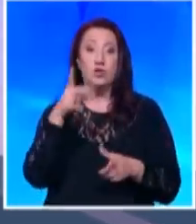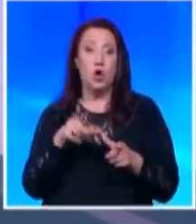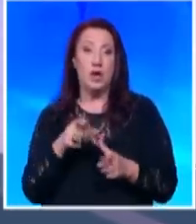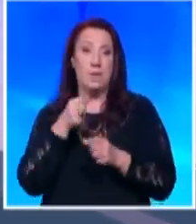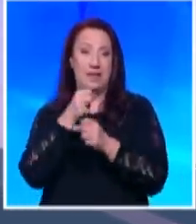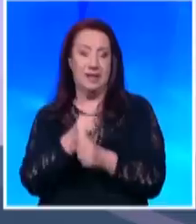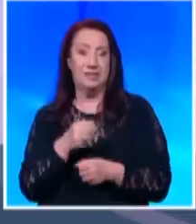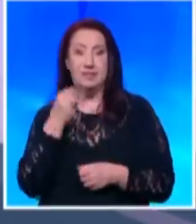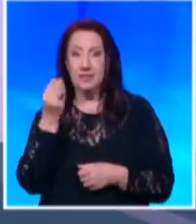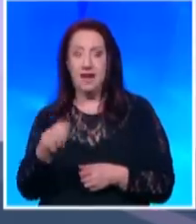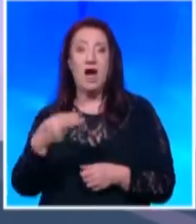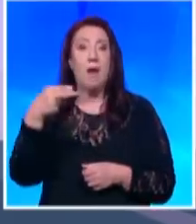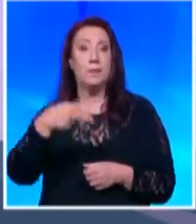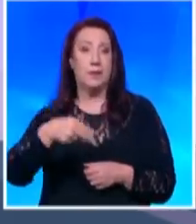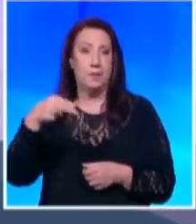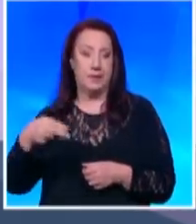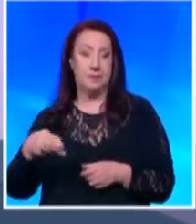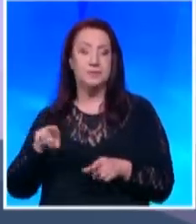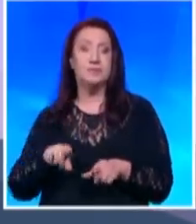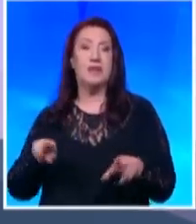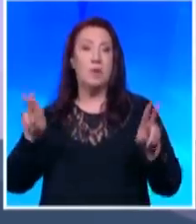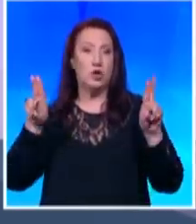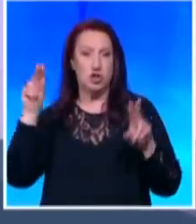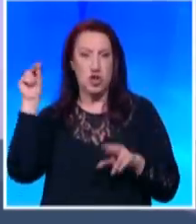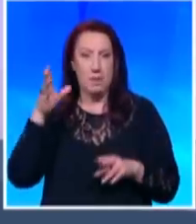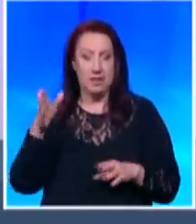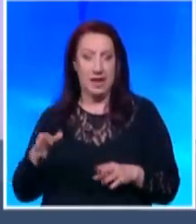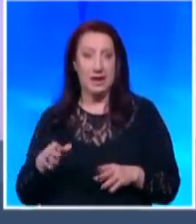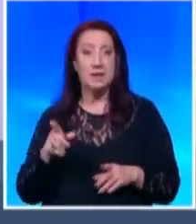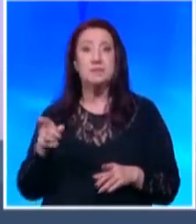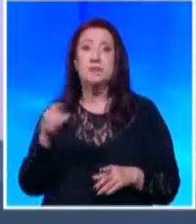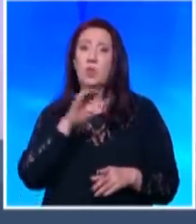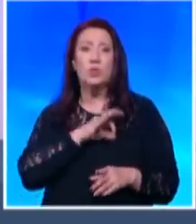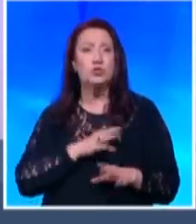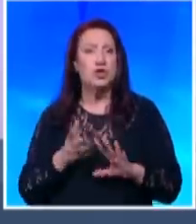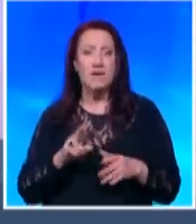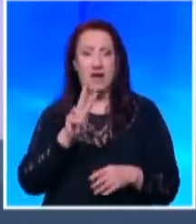Продължаваме промяната Демократична България. Първата възможна дата за това е 26